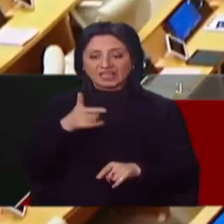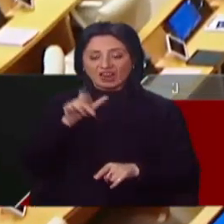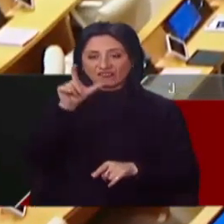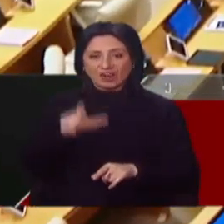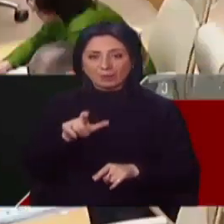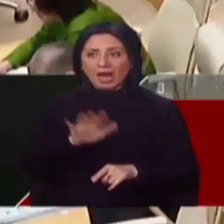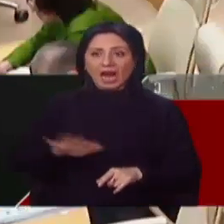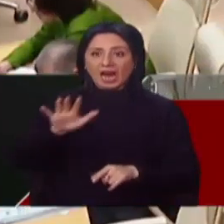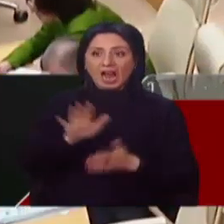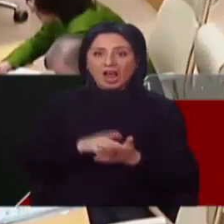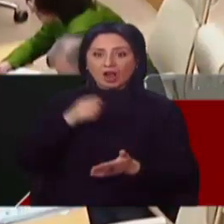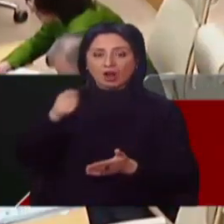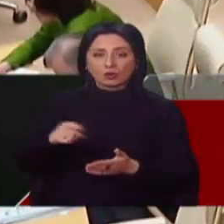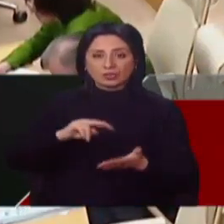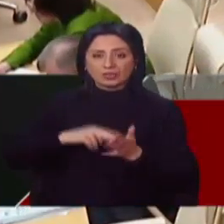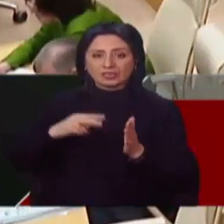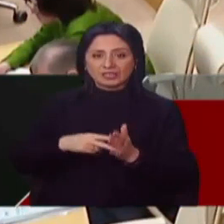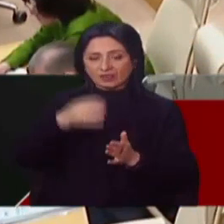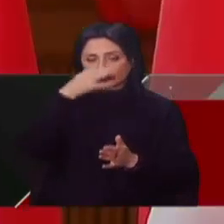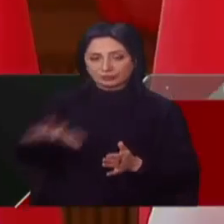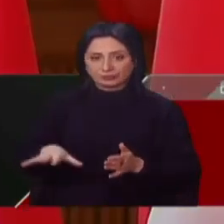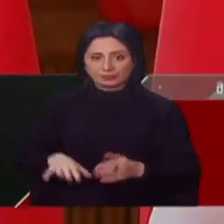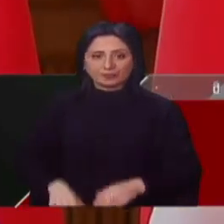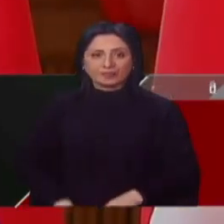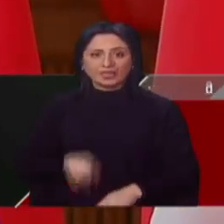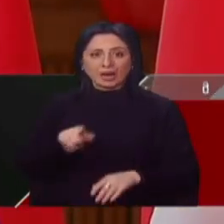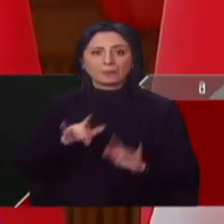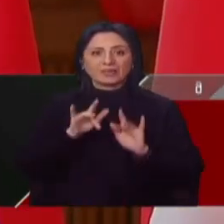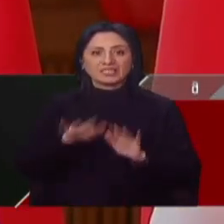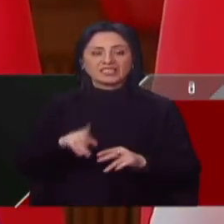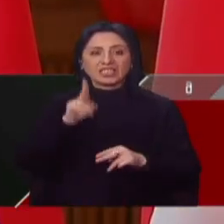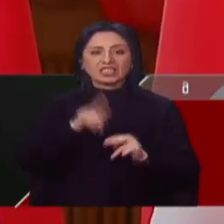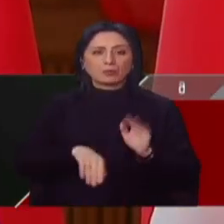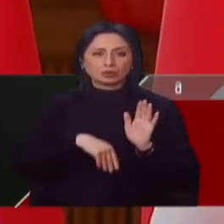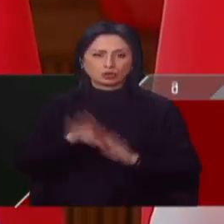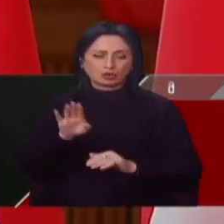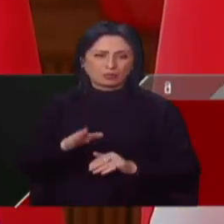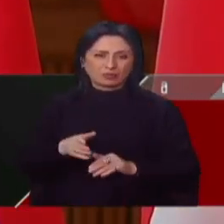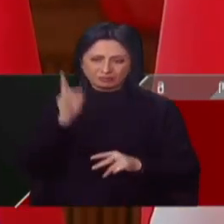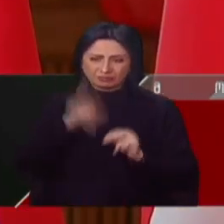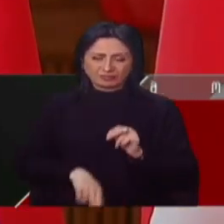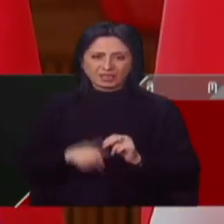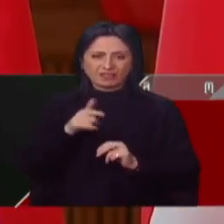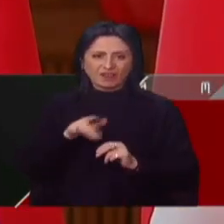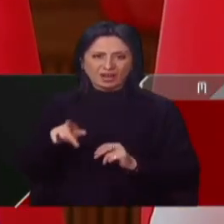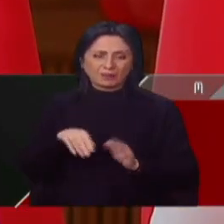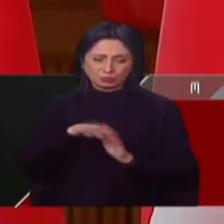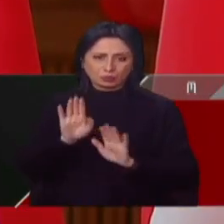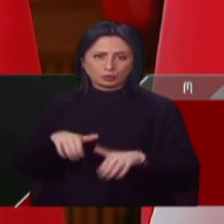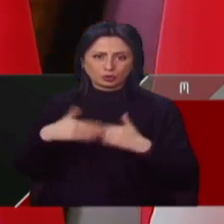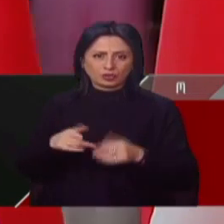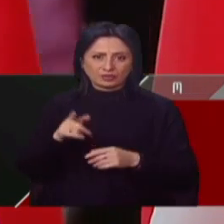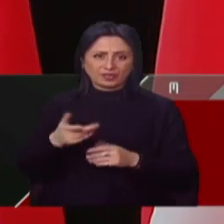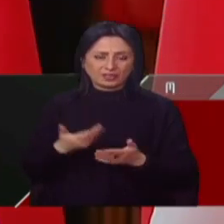გვარამიას გაეროსთვის მიმართვის სტრატეგიას არ იწონებს. ამ საქმის დასრულება ჯობია, მე ამას ვუშვებდი ნიკა გვარამიას, მისი გადასაწყვეტია